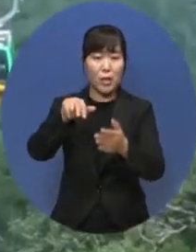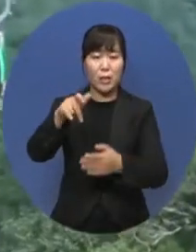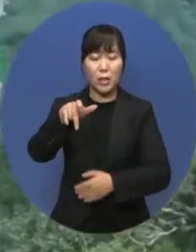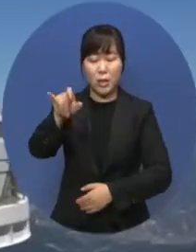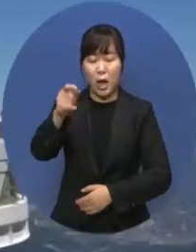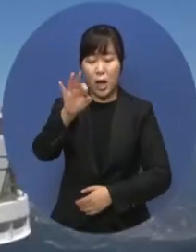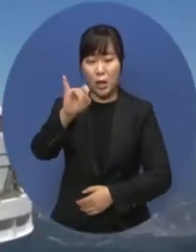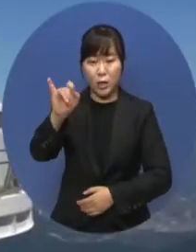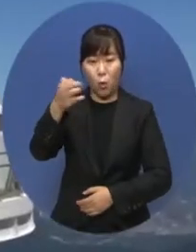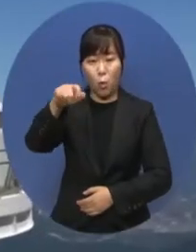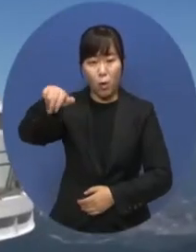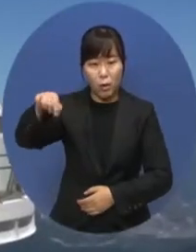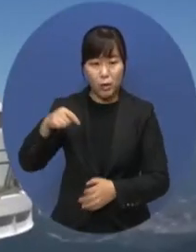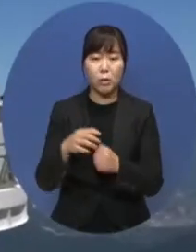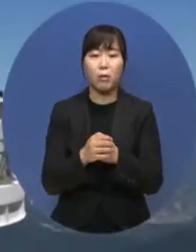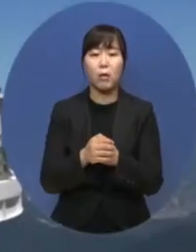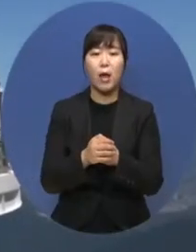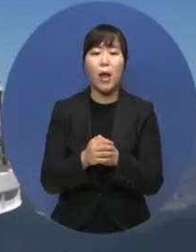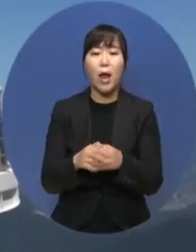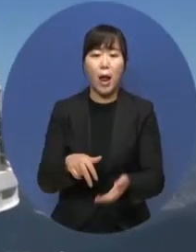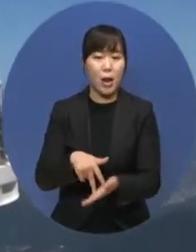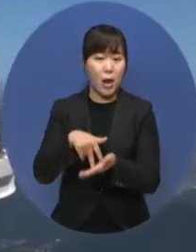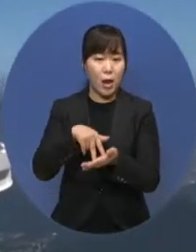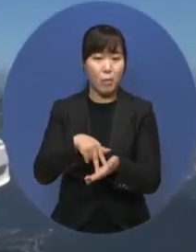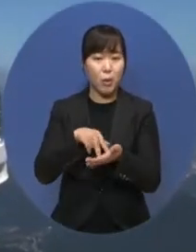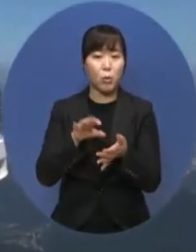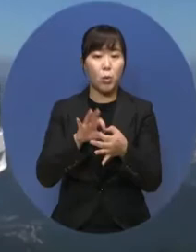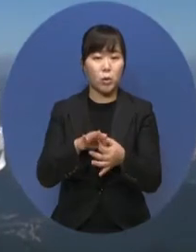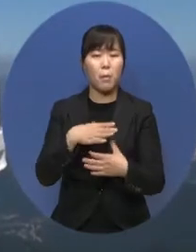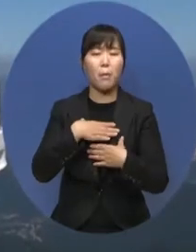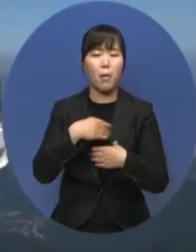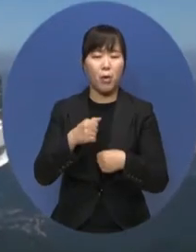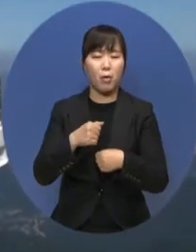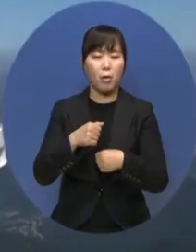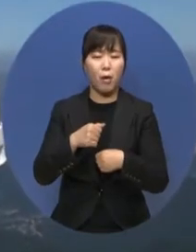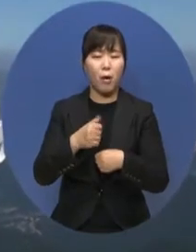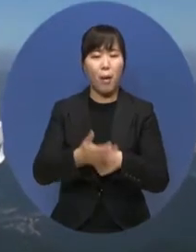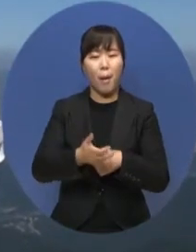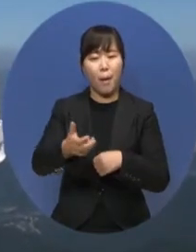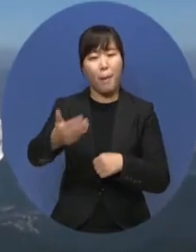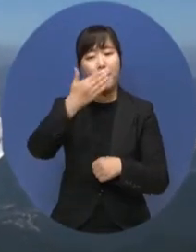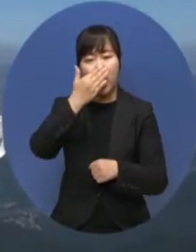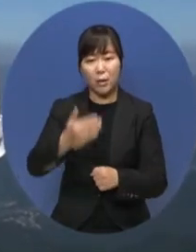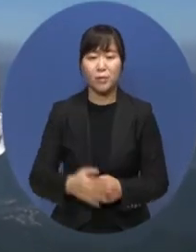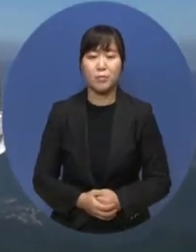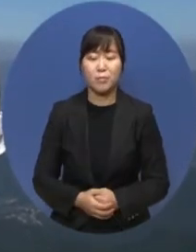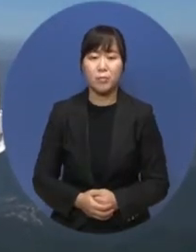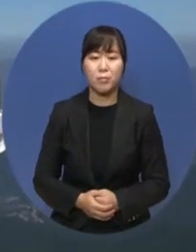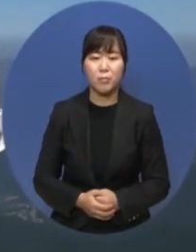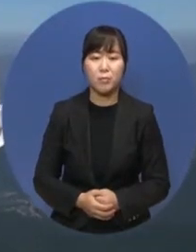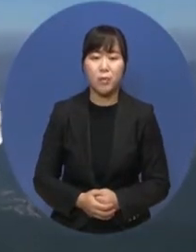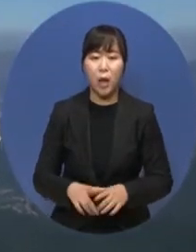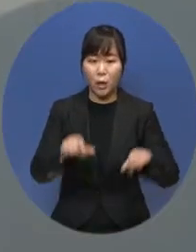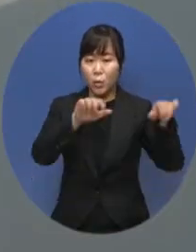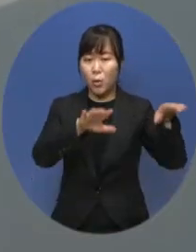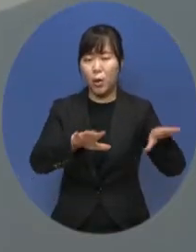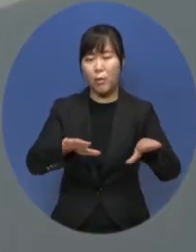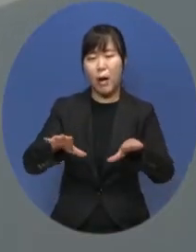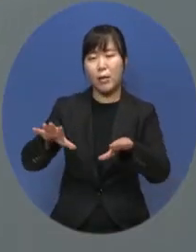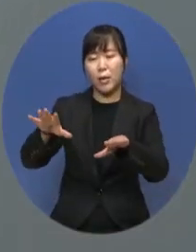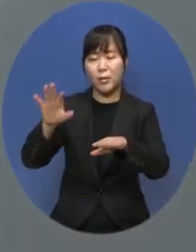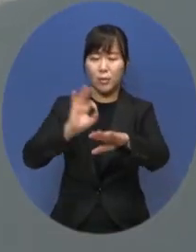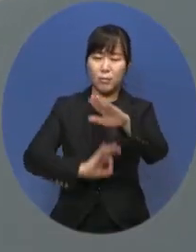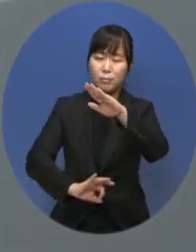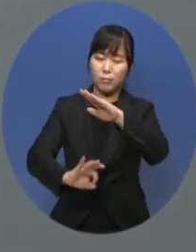스카이워크는 전망 엘리베이터를 이용해 편리하게 탑승하고 이동할 수가 있습니다. 동해 바다에서 떠오르는